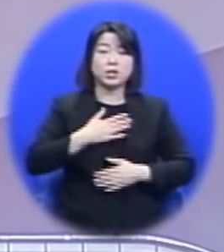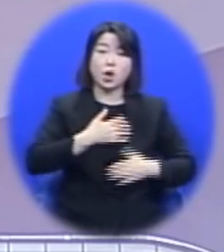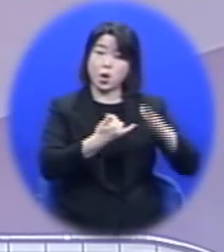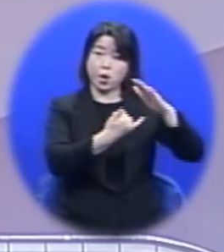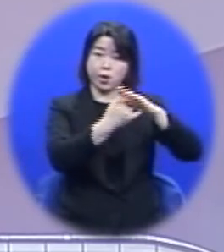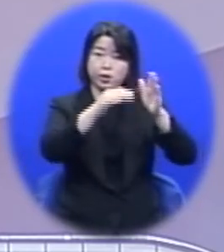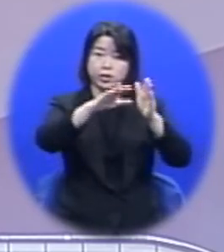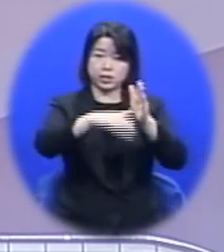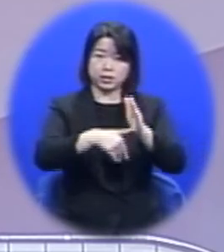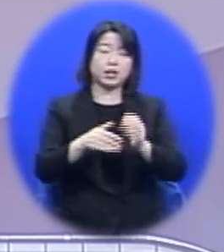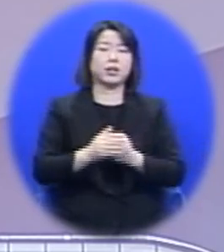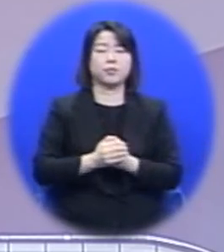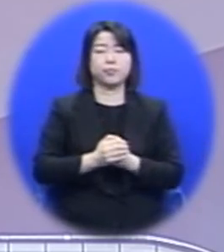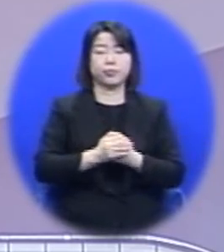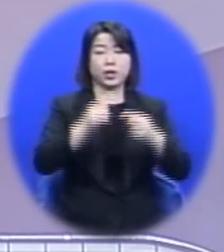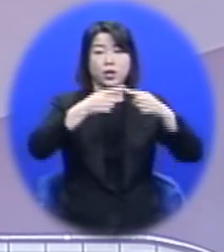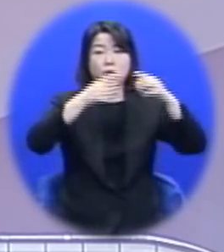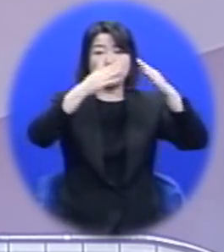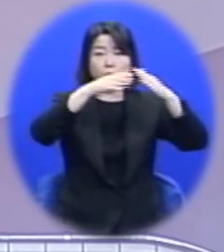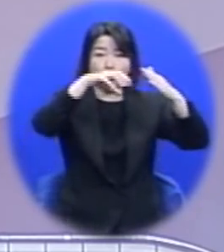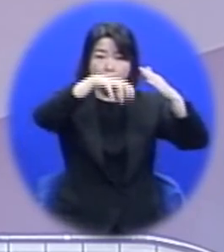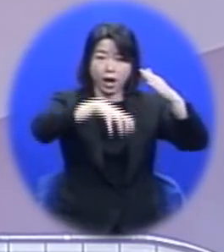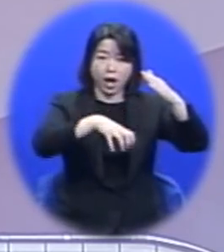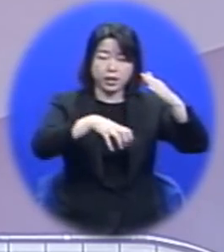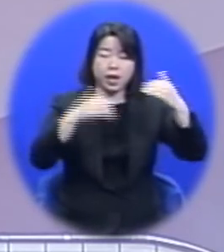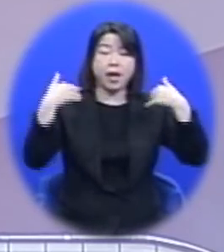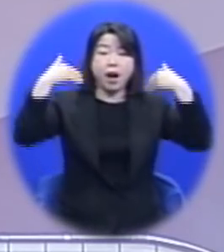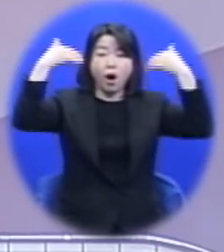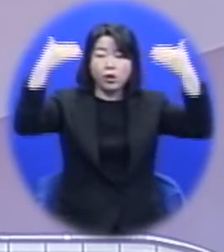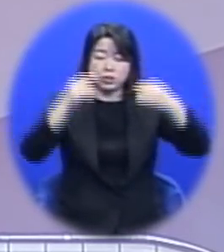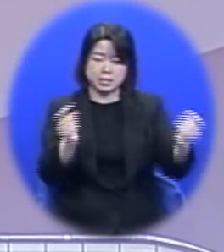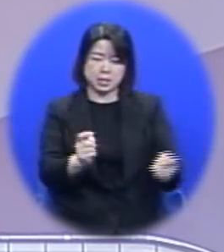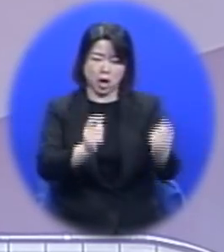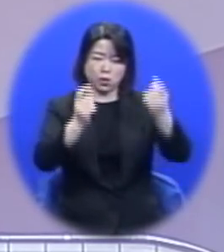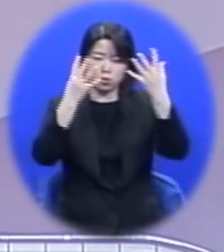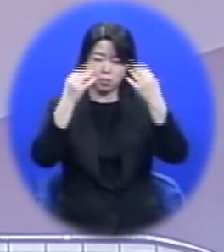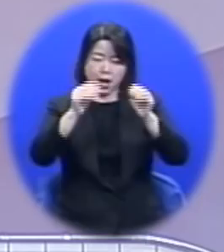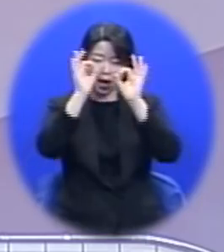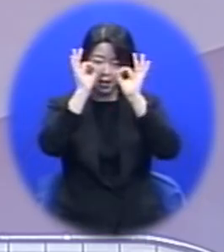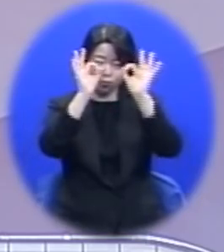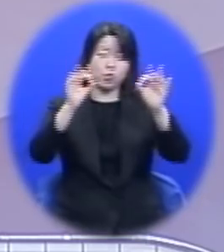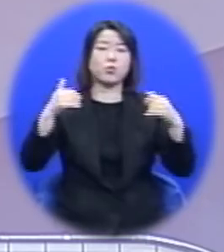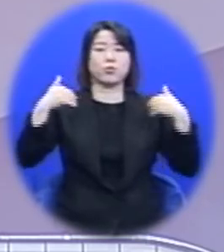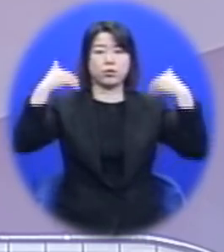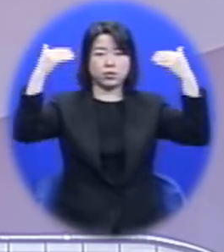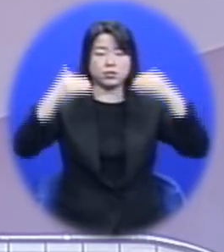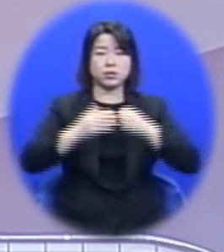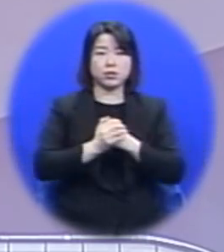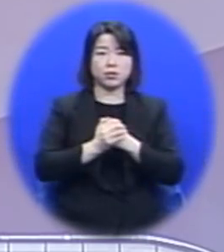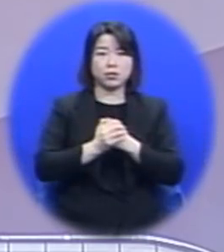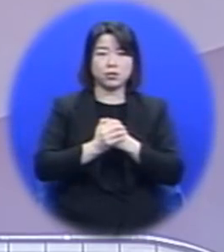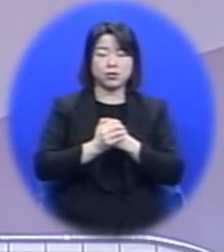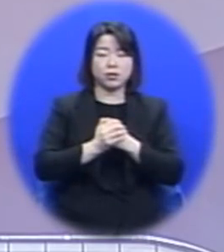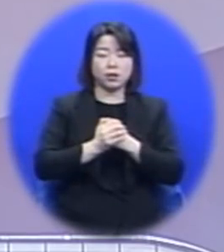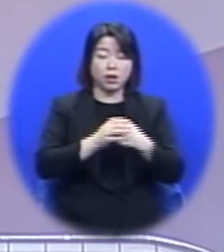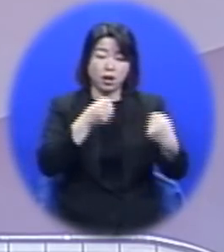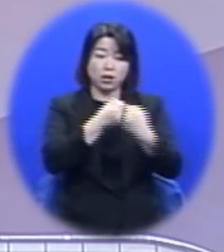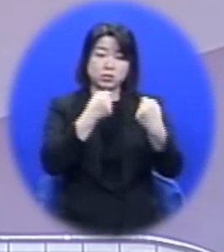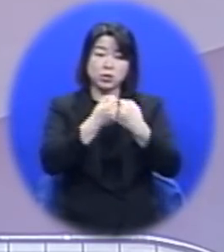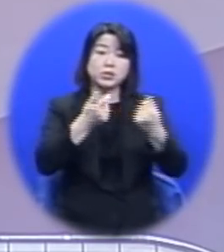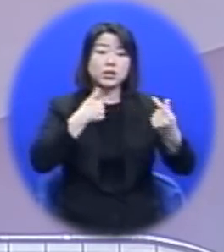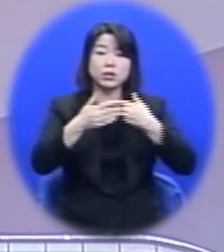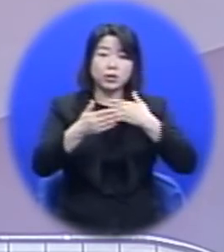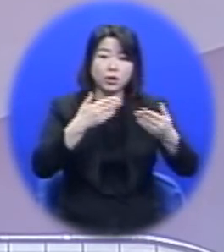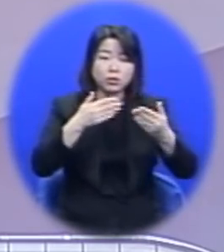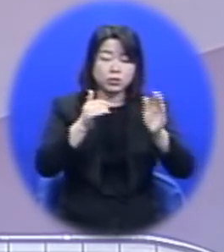때 교회 안에 어른들이 싸우는 걸 많이 보고 자랐어요. 꼭 전쟁을 겪어봐야만